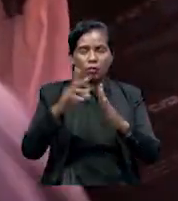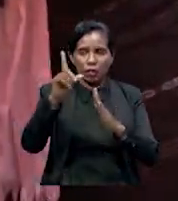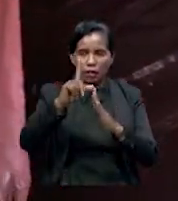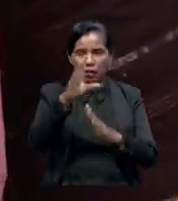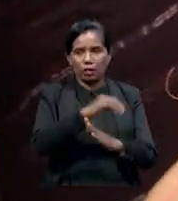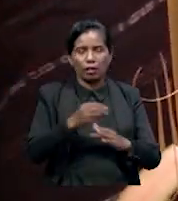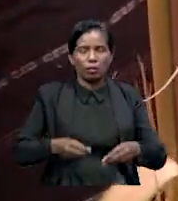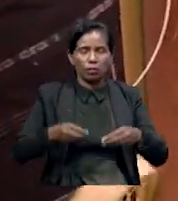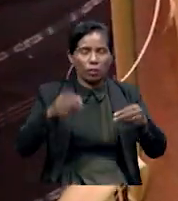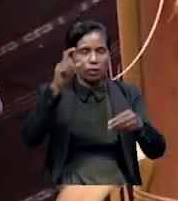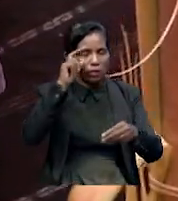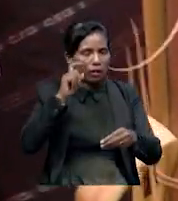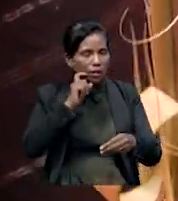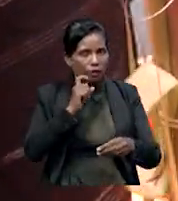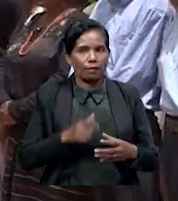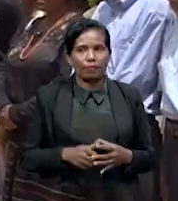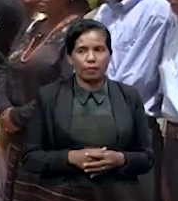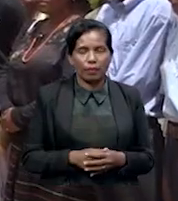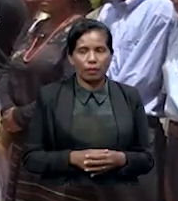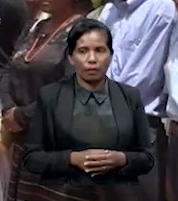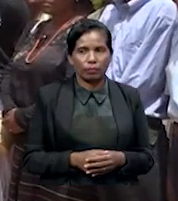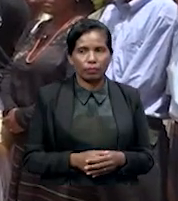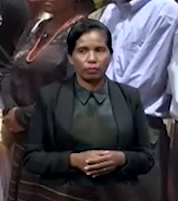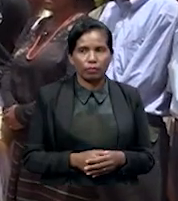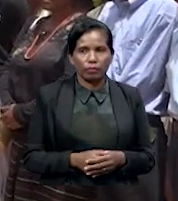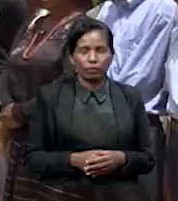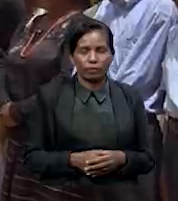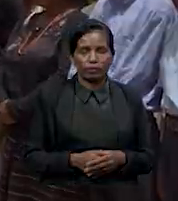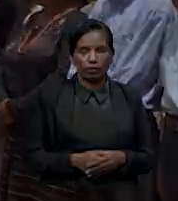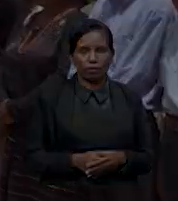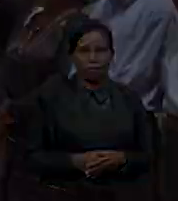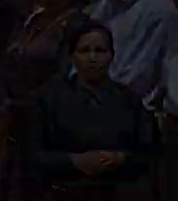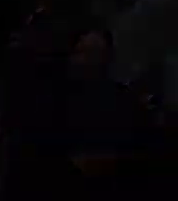ba kairala sananus maum. Zimi Fernandes, Zivial da Costa, Jemen.